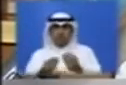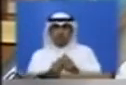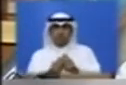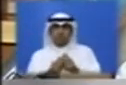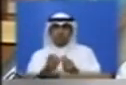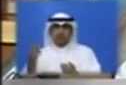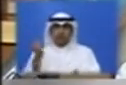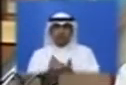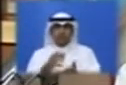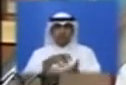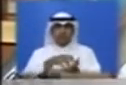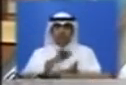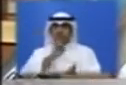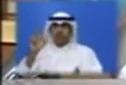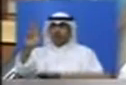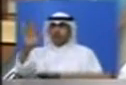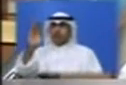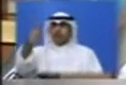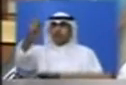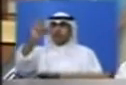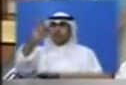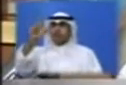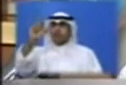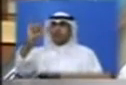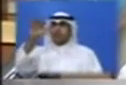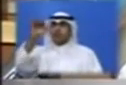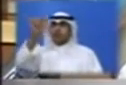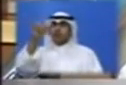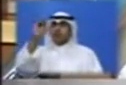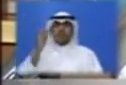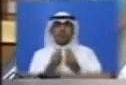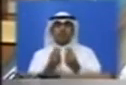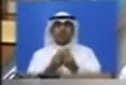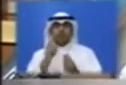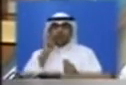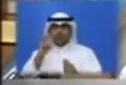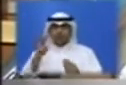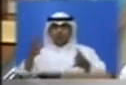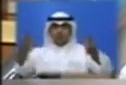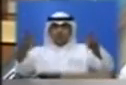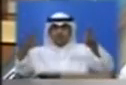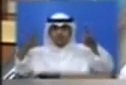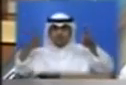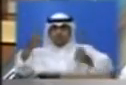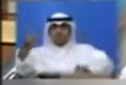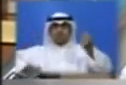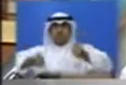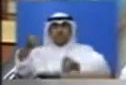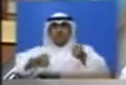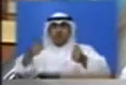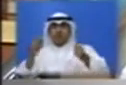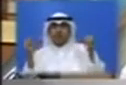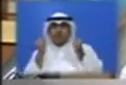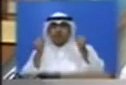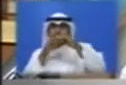فرع بيت الزكاة في السالمية وفرعه في الأندلس، حيث تجهز سيارات مبردة لاستقبال اللحوم مباشرة